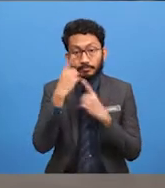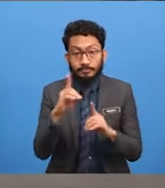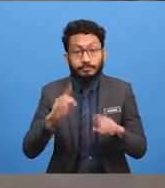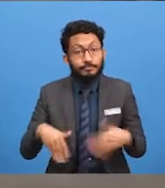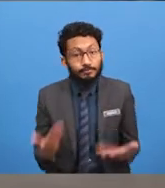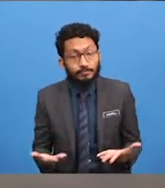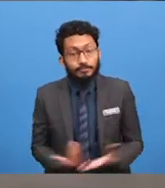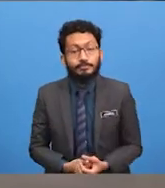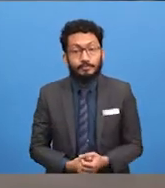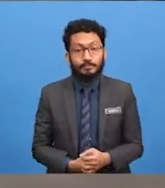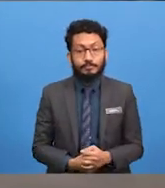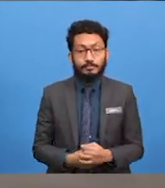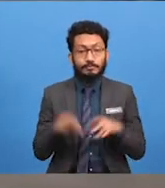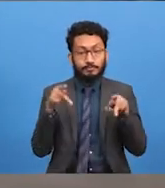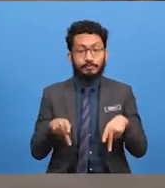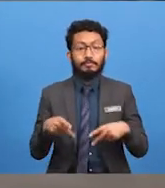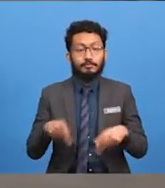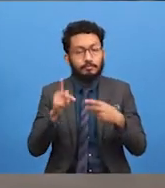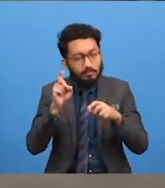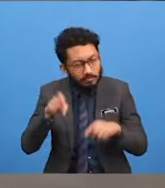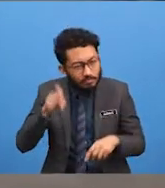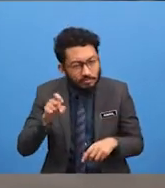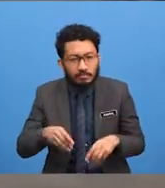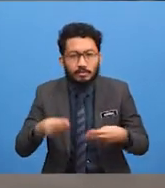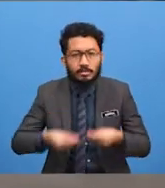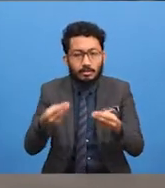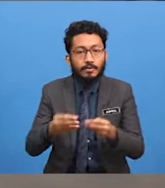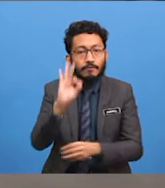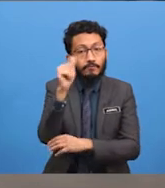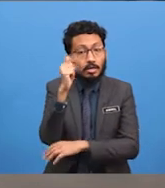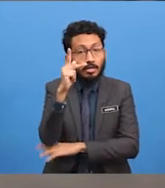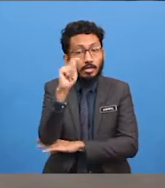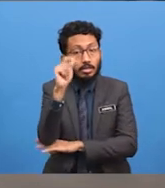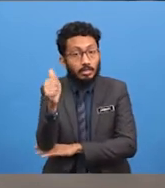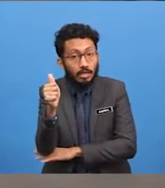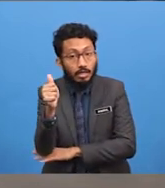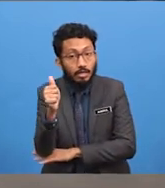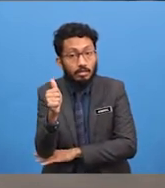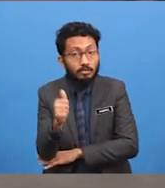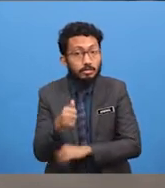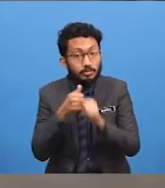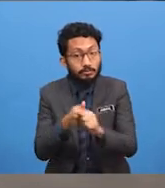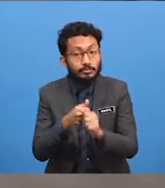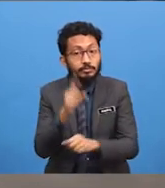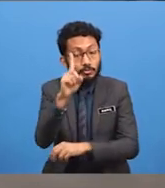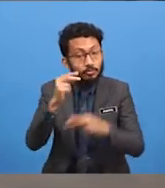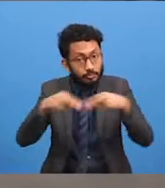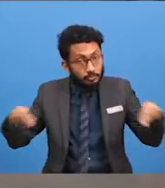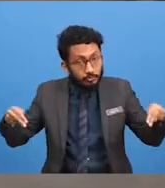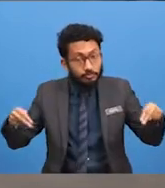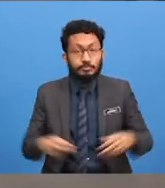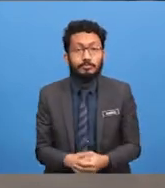berikut. Pelajar perlu memberikan fakta terlebih dahulu dan diikuti dengan 1 huraian.